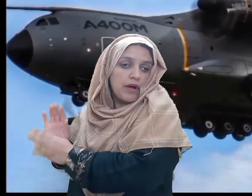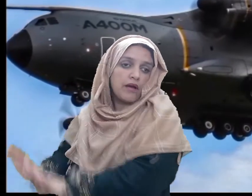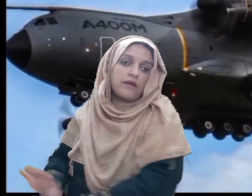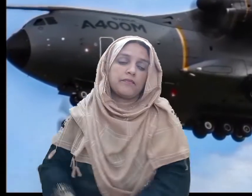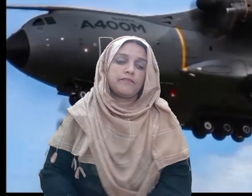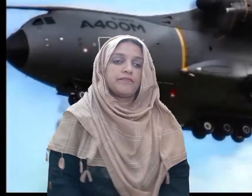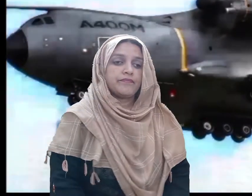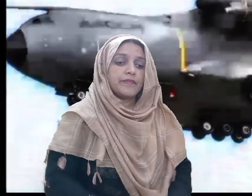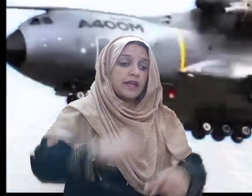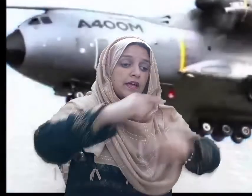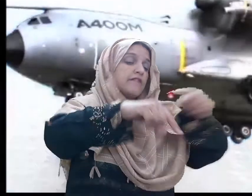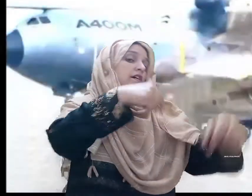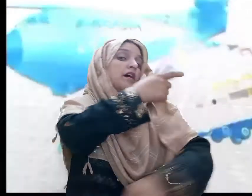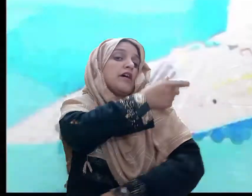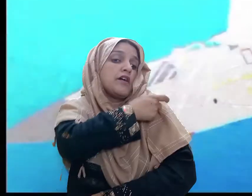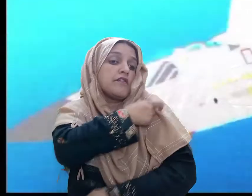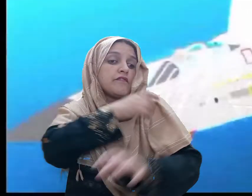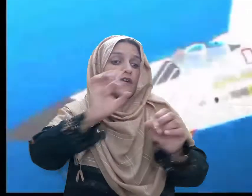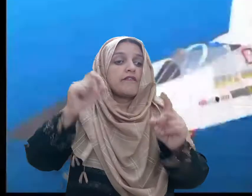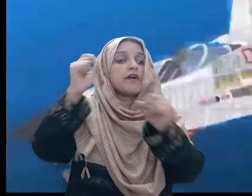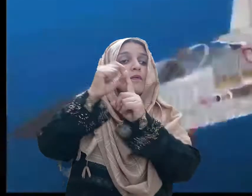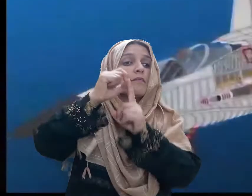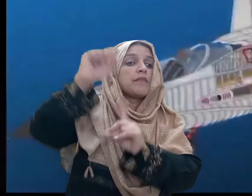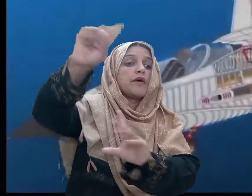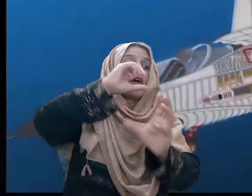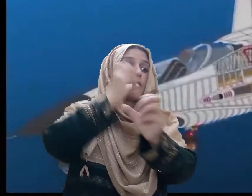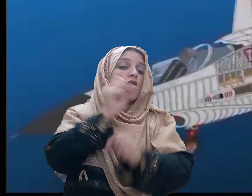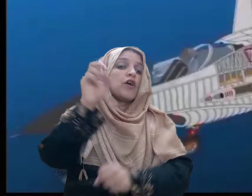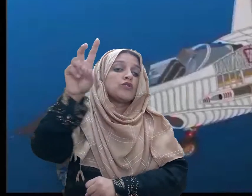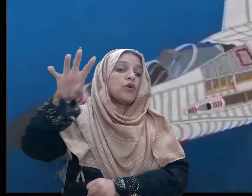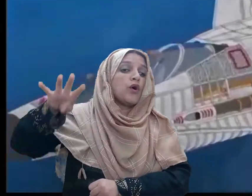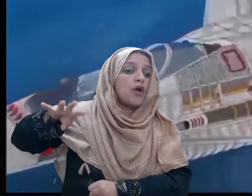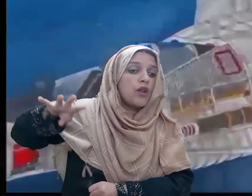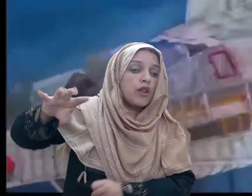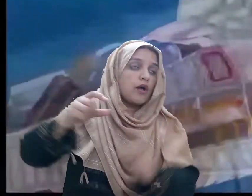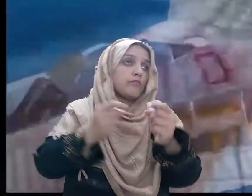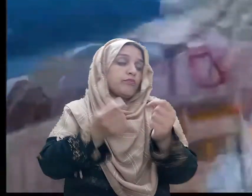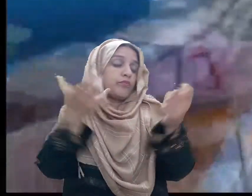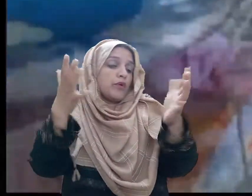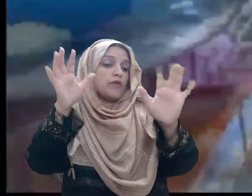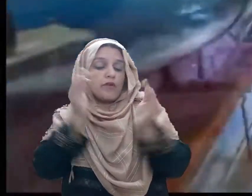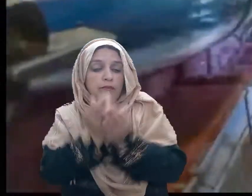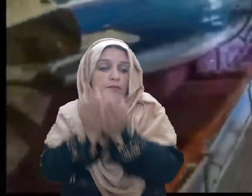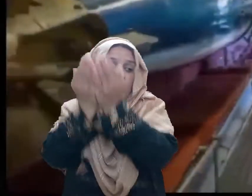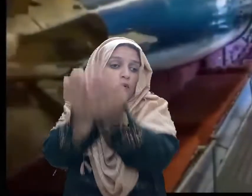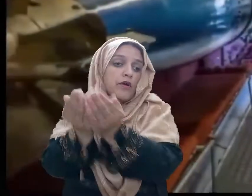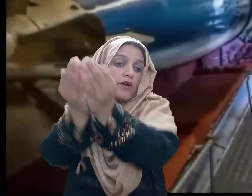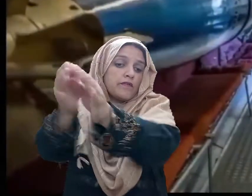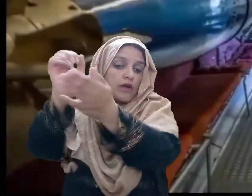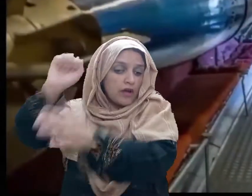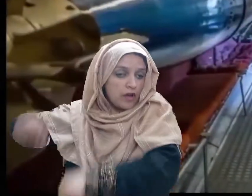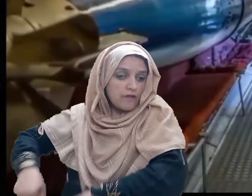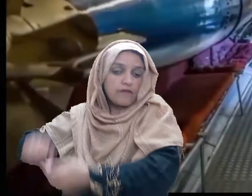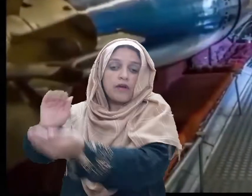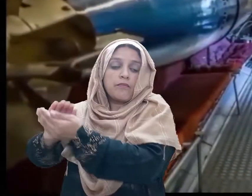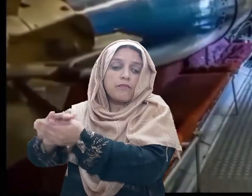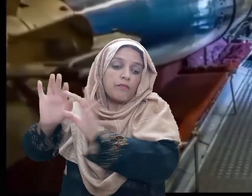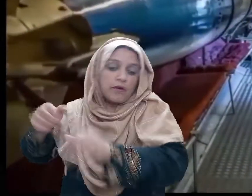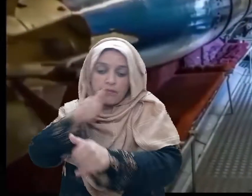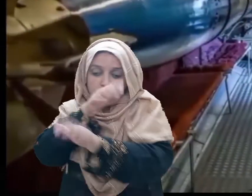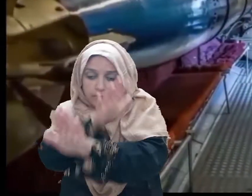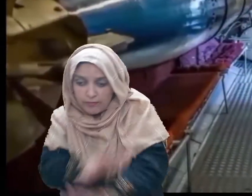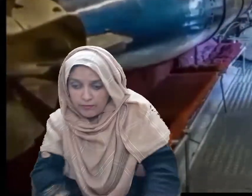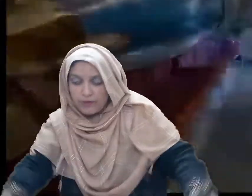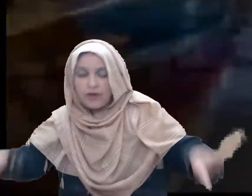اور افواج پاکستان کے پاس تقریباً 2,200 سے زیادہ لڑاکا ٹینکرز موجود ہیں۔ پاکستان بحریہ کا شمار بھی